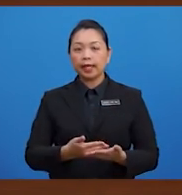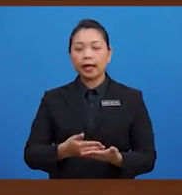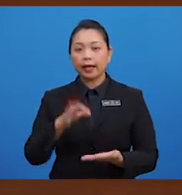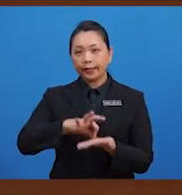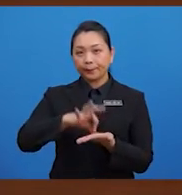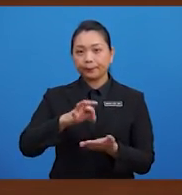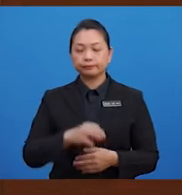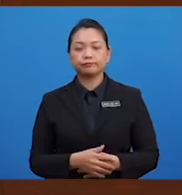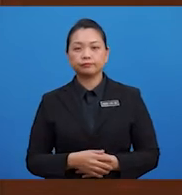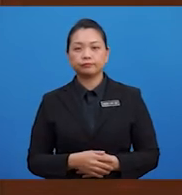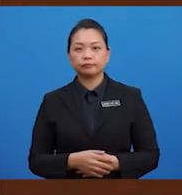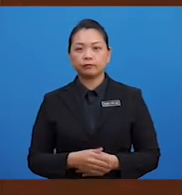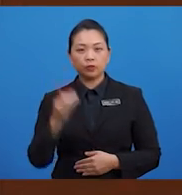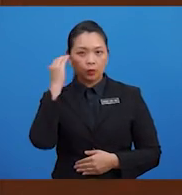ayam.